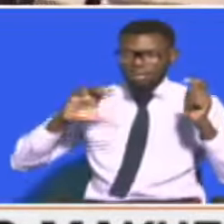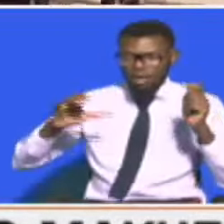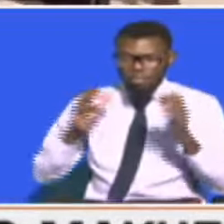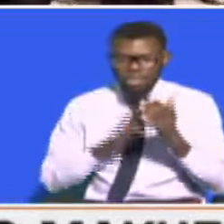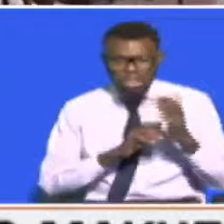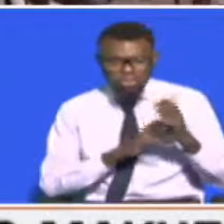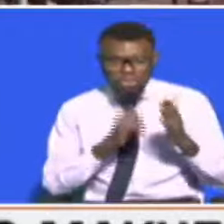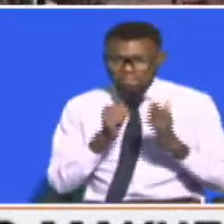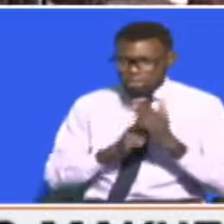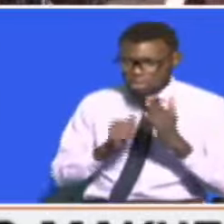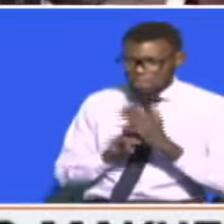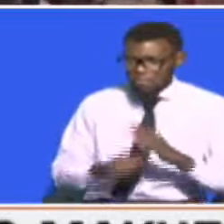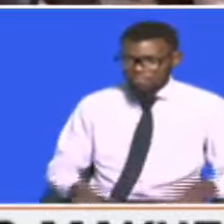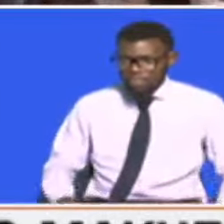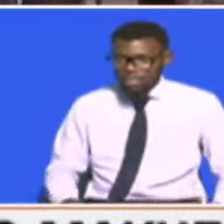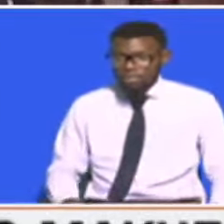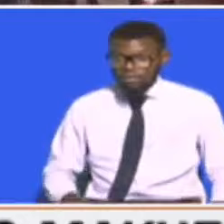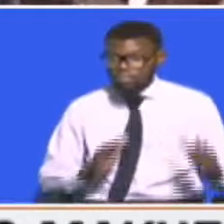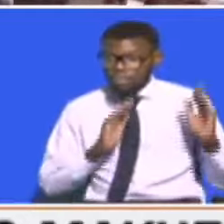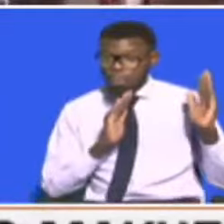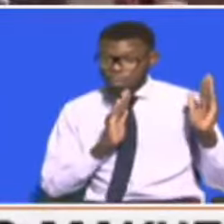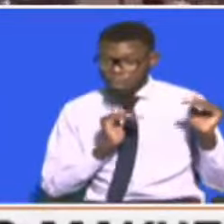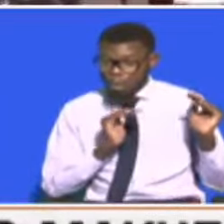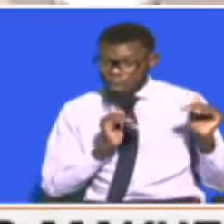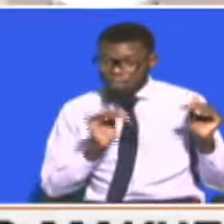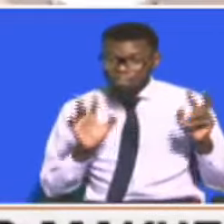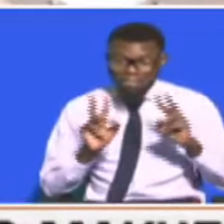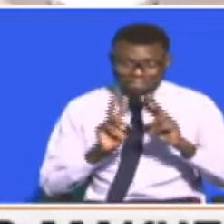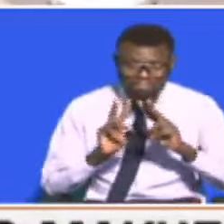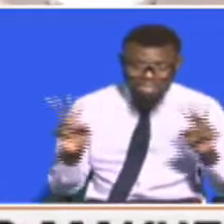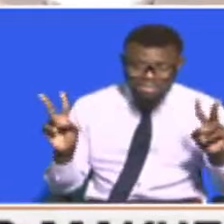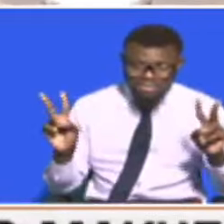Machakos na Makueni yalitarajiwa kuwa ya amani,